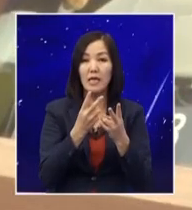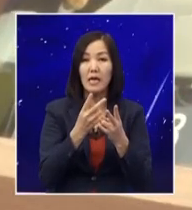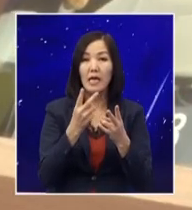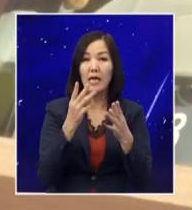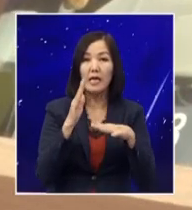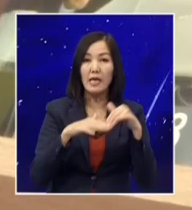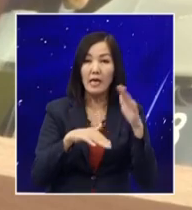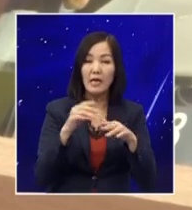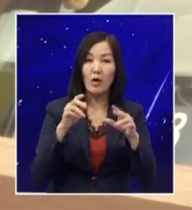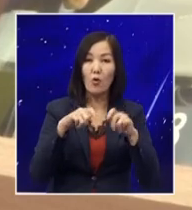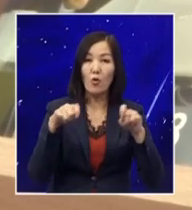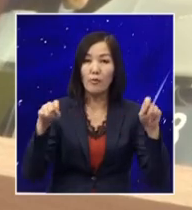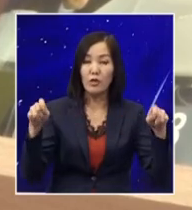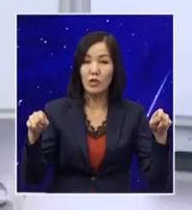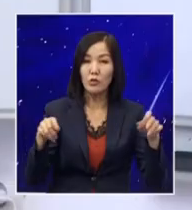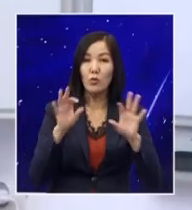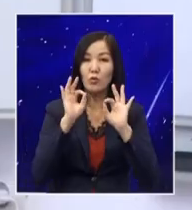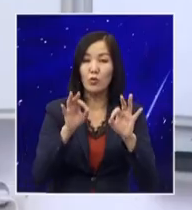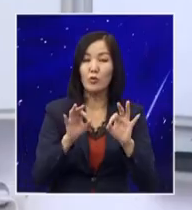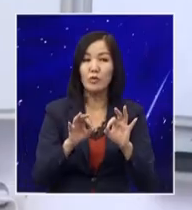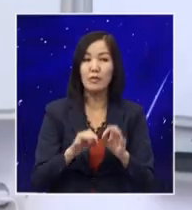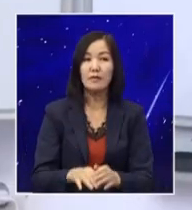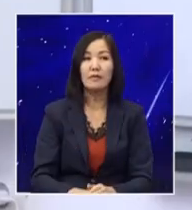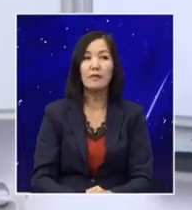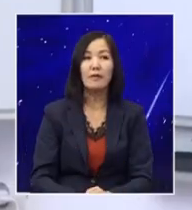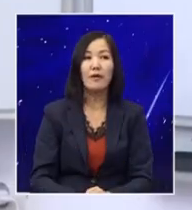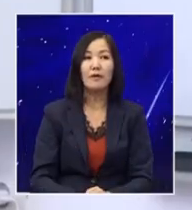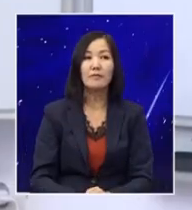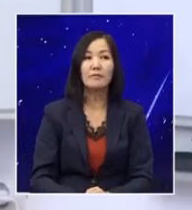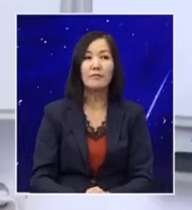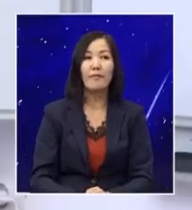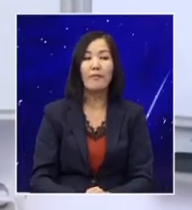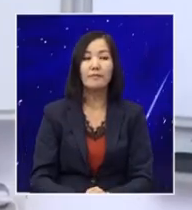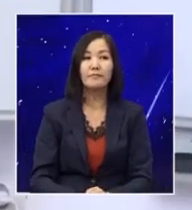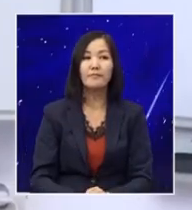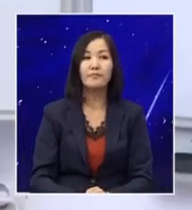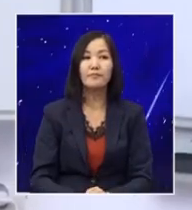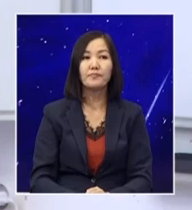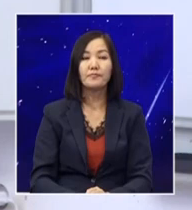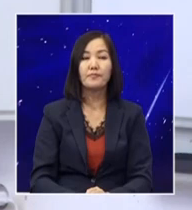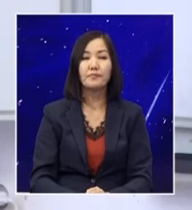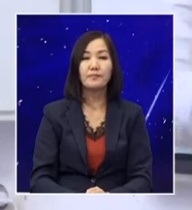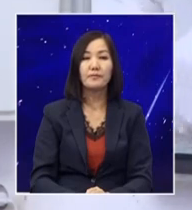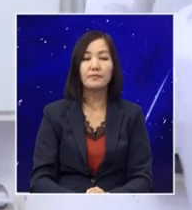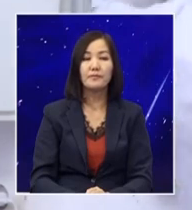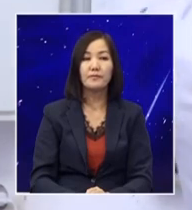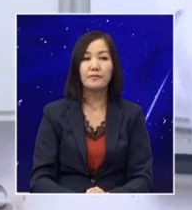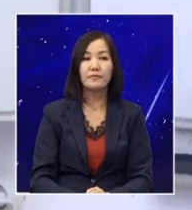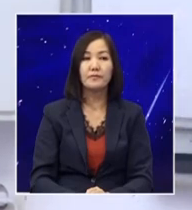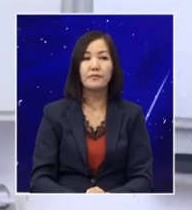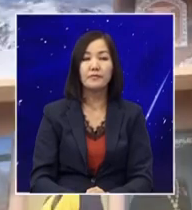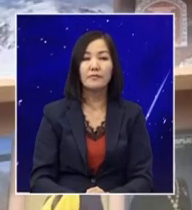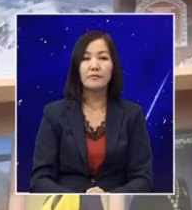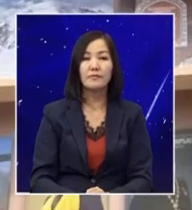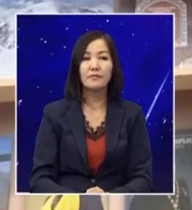ғылымда амбидекстрия деп аталады. Қағандық атын алады, яғни елхан атағын алады. Сөйт, солай өздері дами